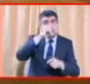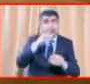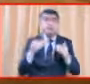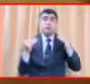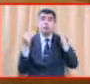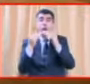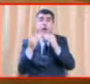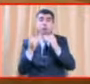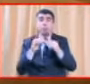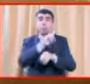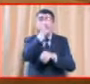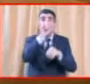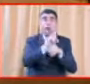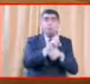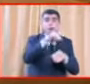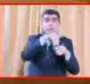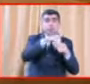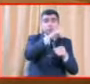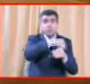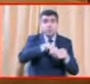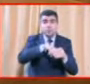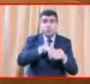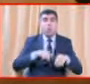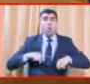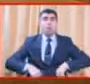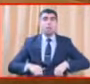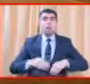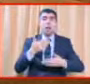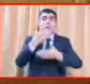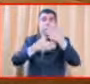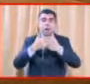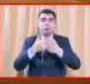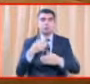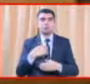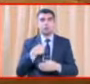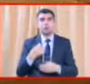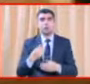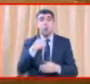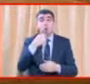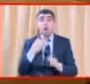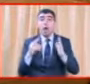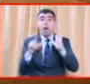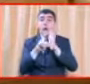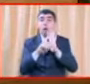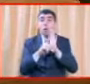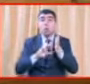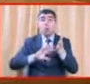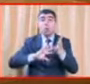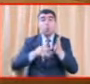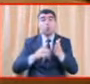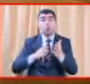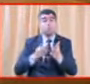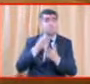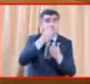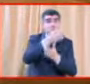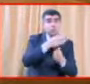بين الوزارات والجماعات. من ناحيه القانون هذا الشيء اللي قلتي صحيح، واش تقبل ان شي واحد يجي هكذاك لله